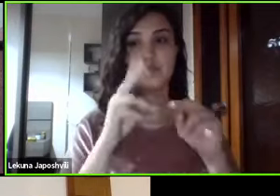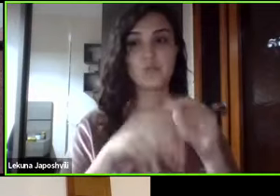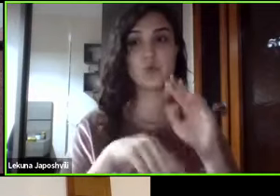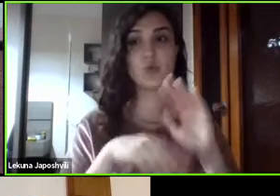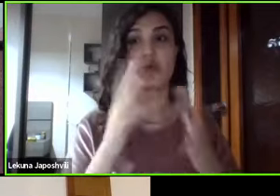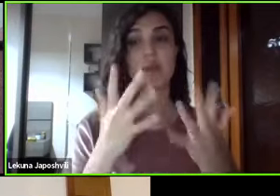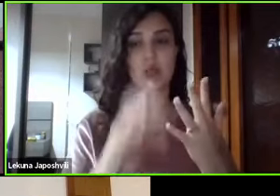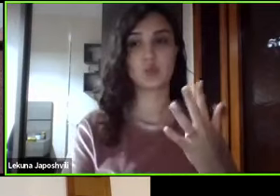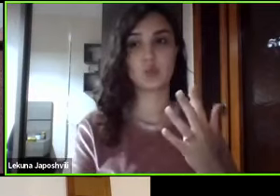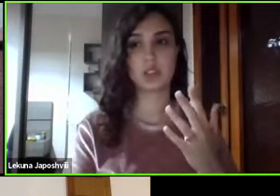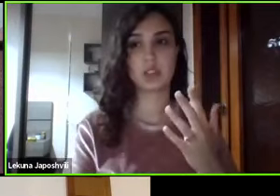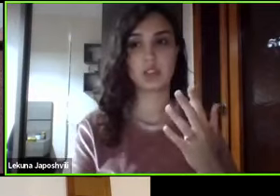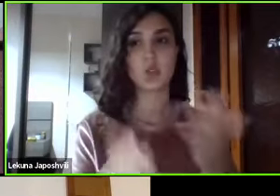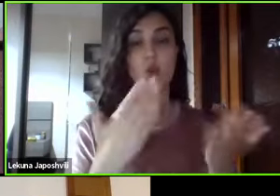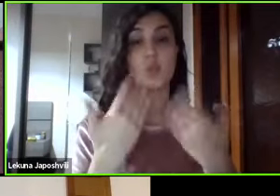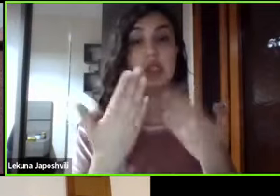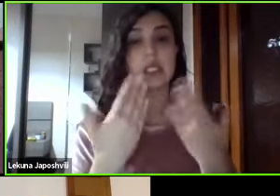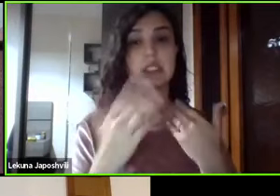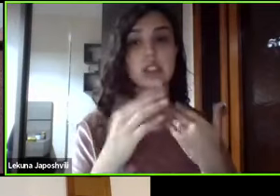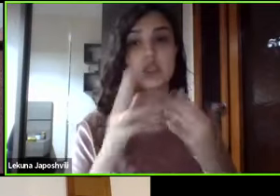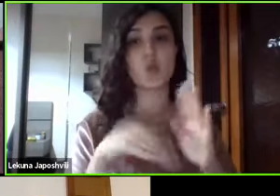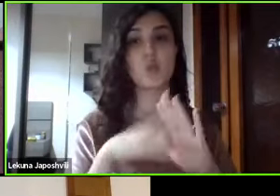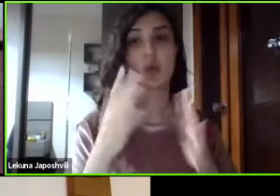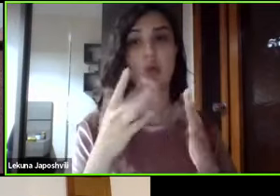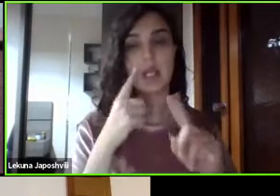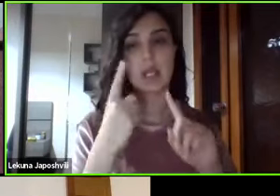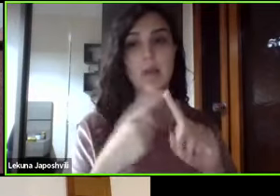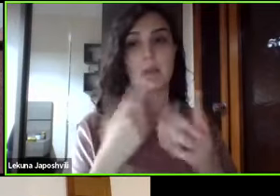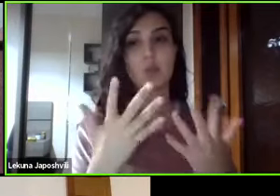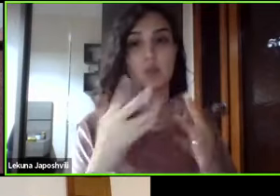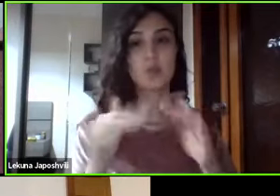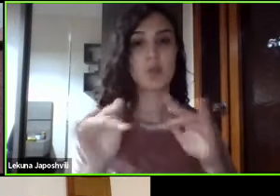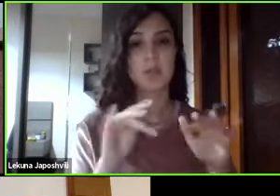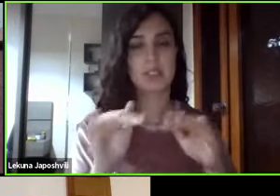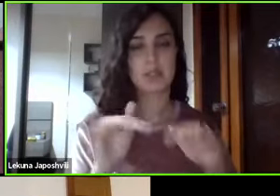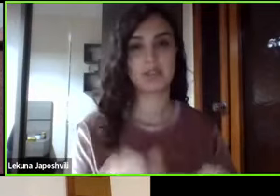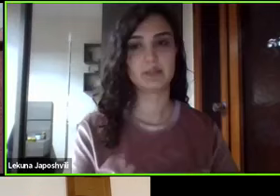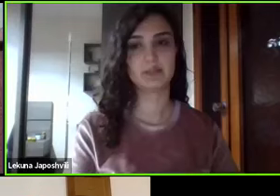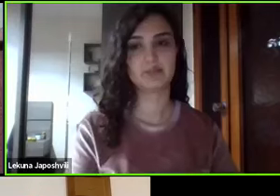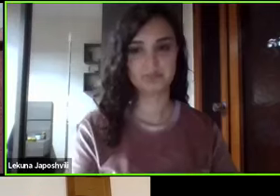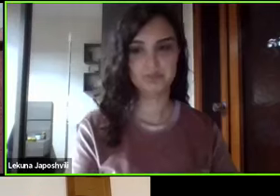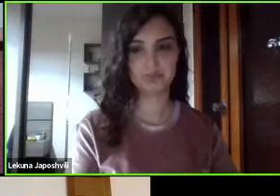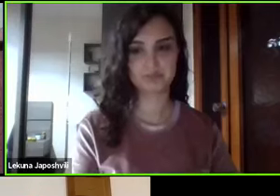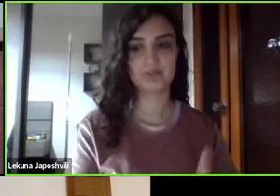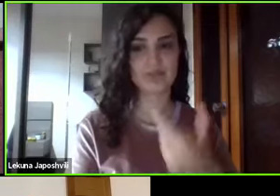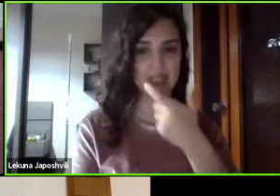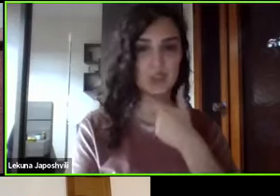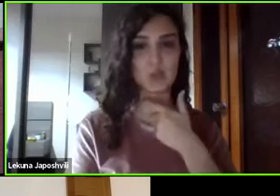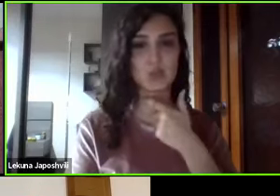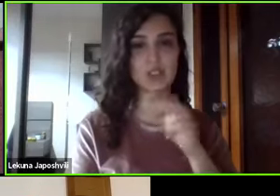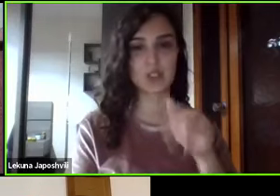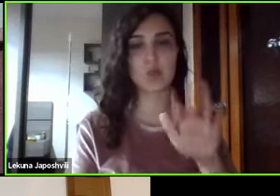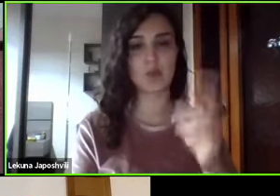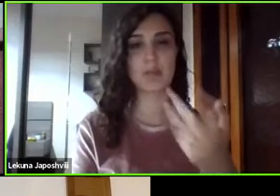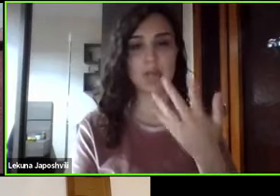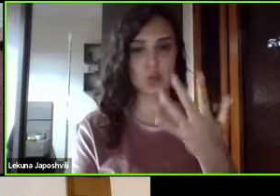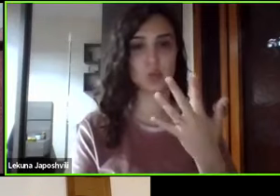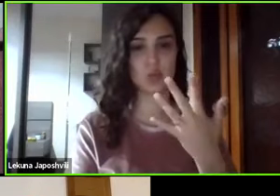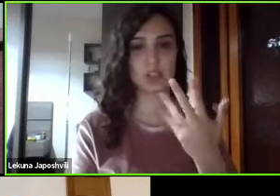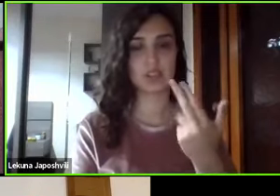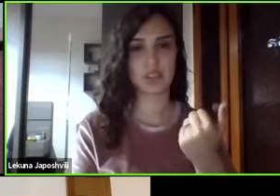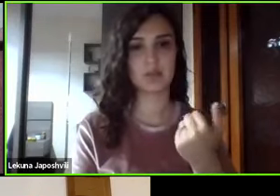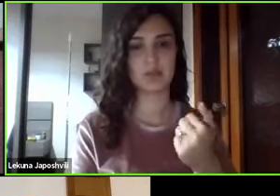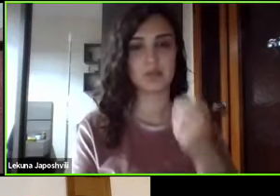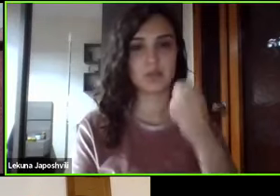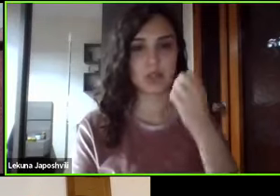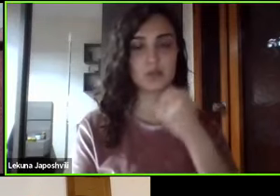ეფექტური კომუნიკაციით და უფრო ეფექტური მოქმედებებით. ეთიკურიც არის და უფრო ეფექტურიც. კი ბატონო, ასე